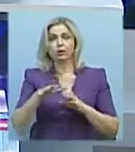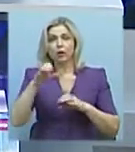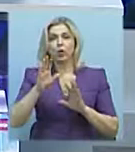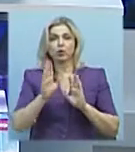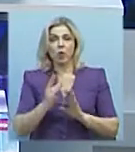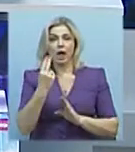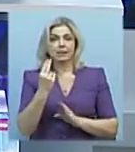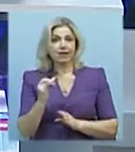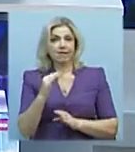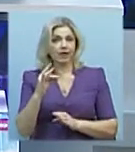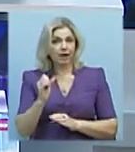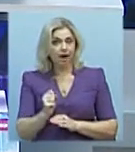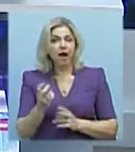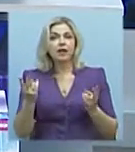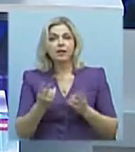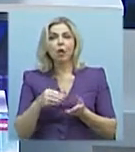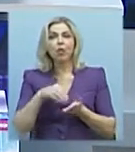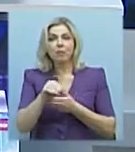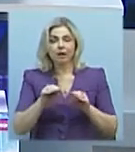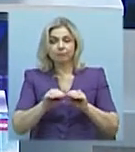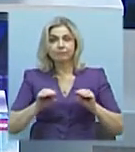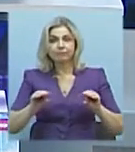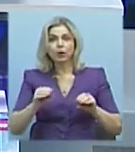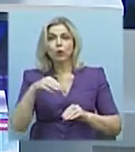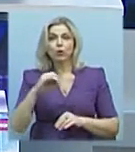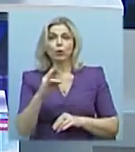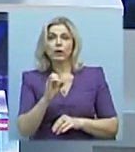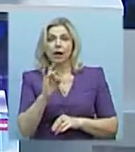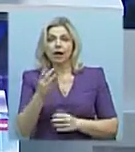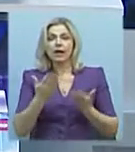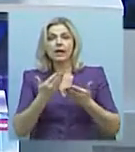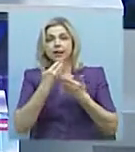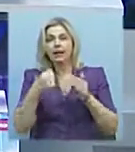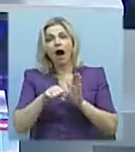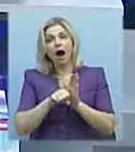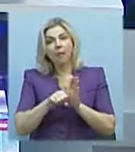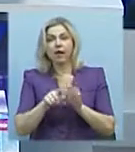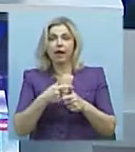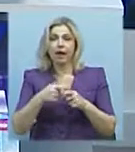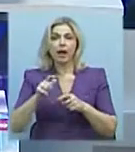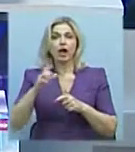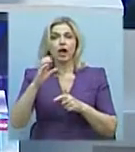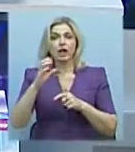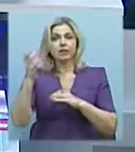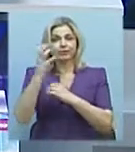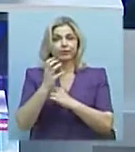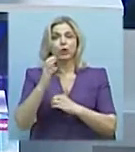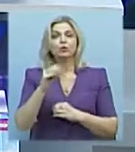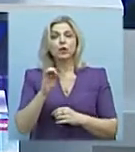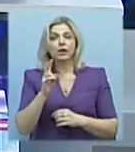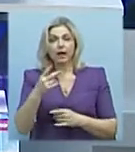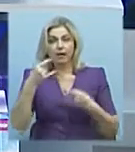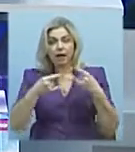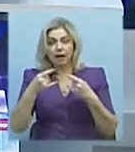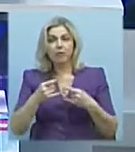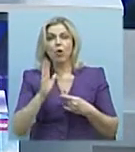цифрі. Населенню треба придбати ТВ-тюнери, якщо в будинку немає кабельного або супутникового телебачення. Аналог збережеться